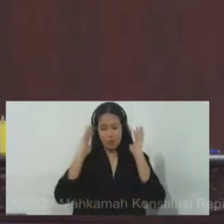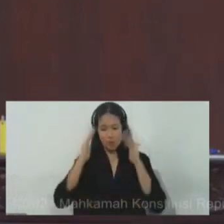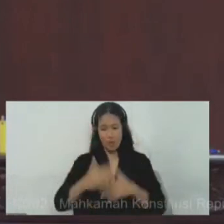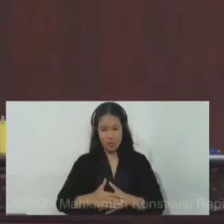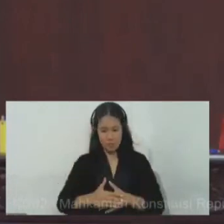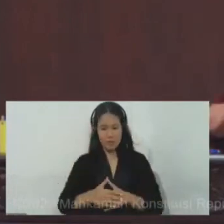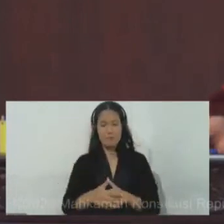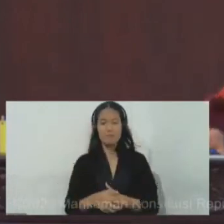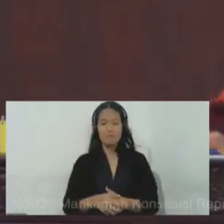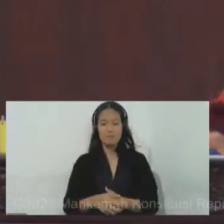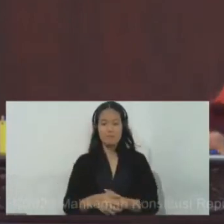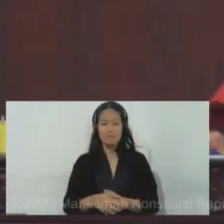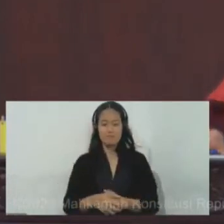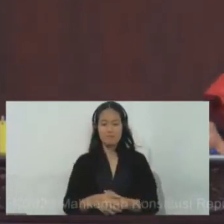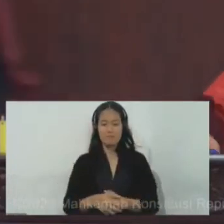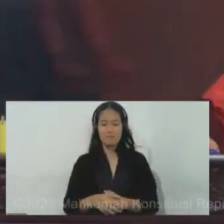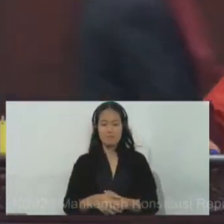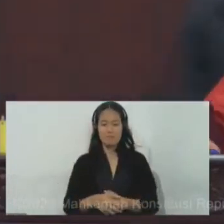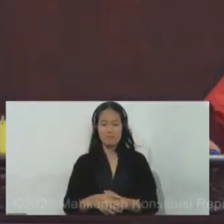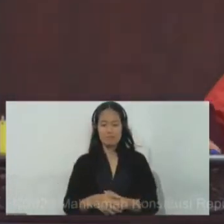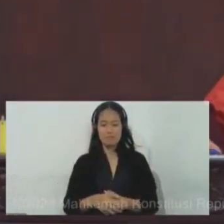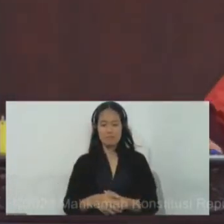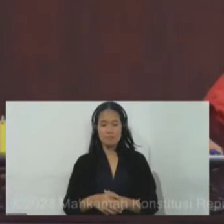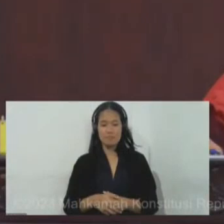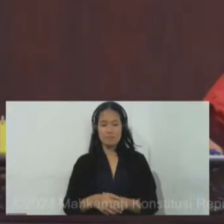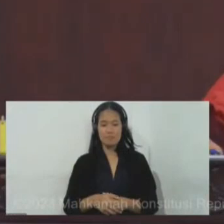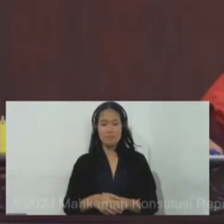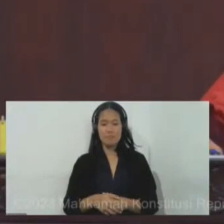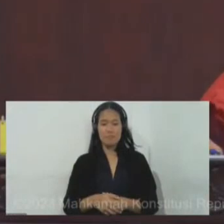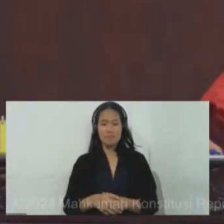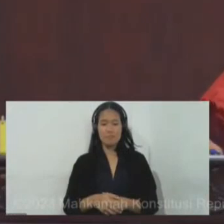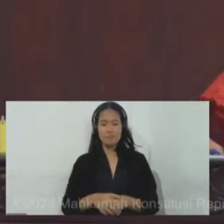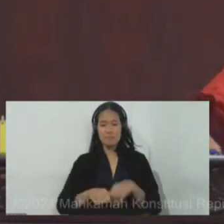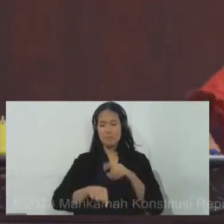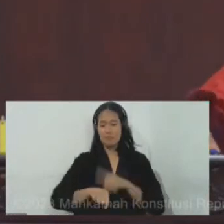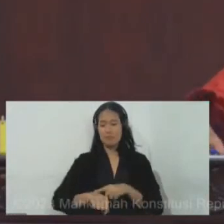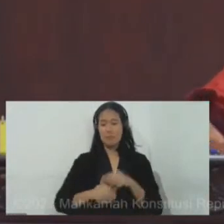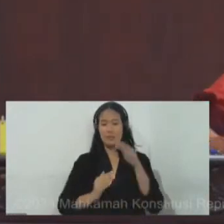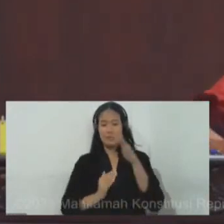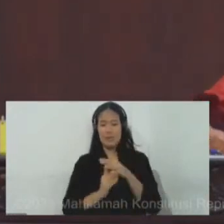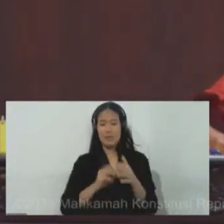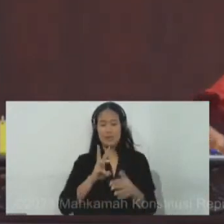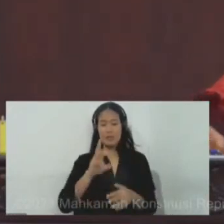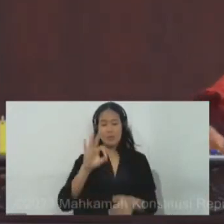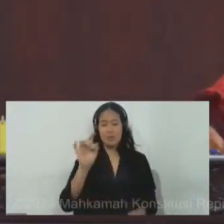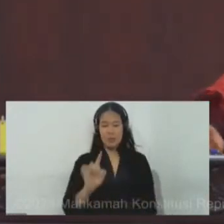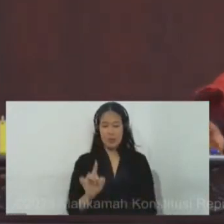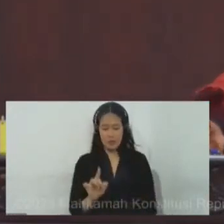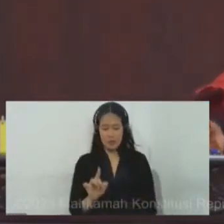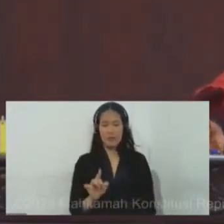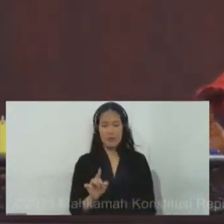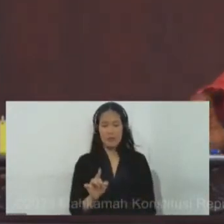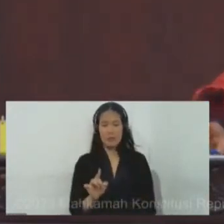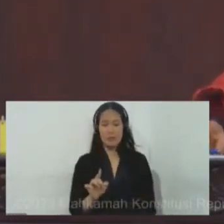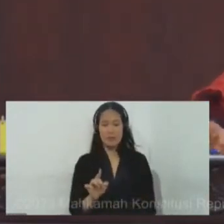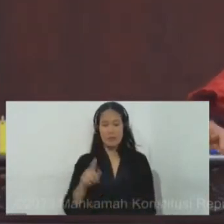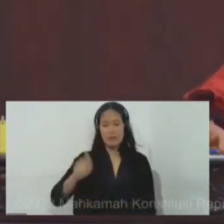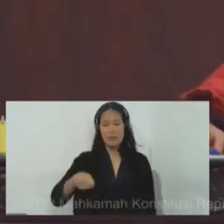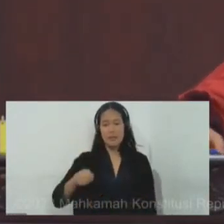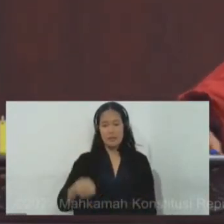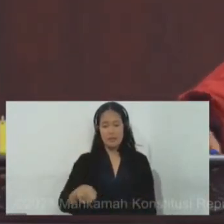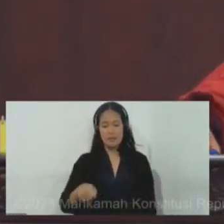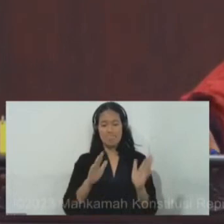sekitar Iya 30 menit sidang disckor selama 30